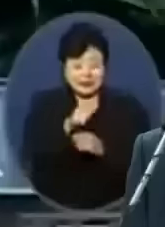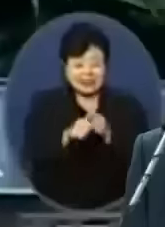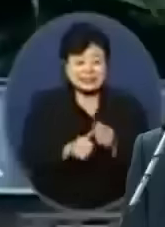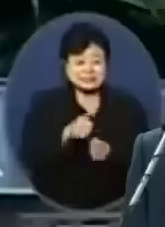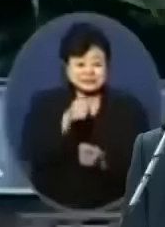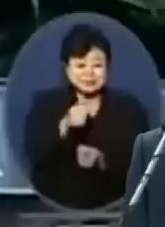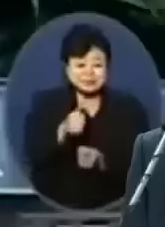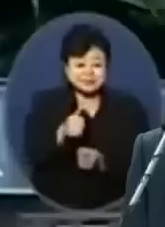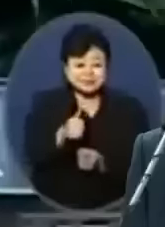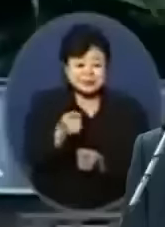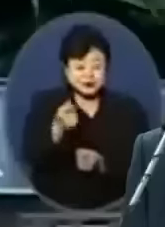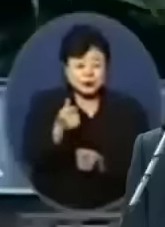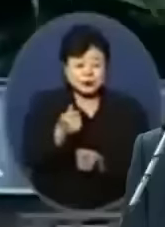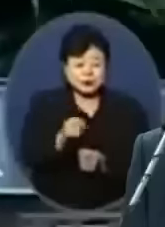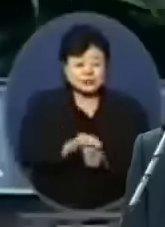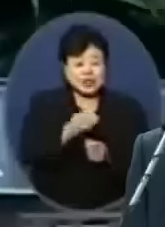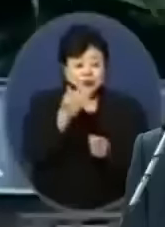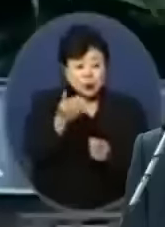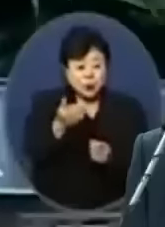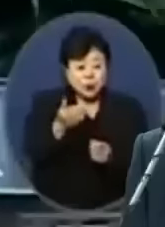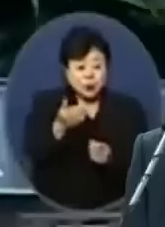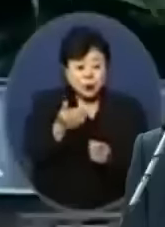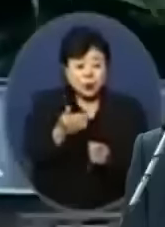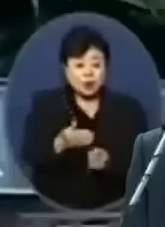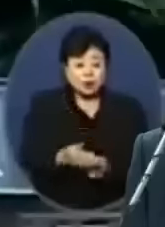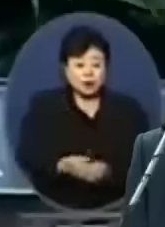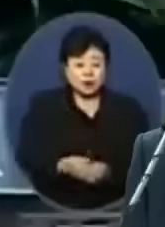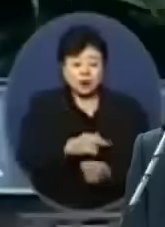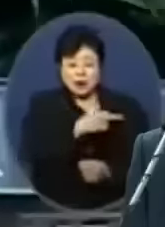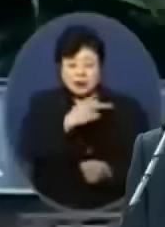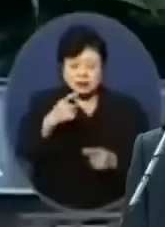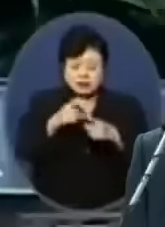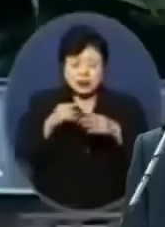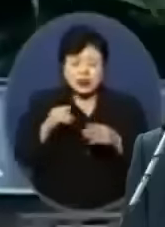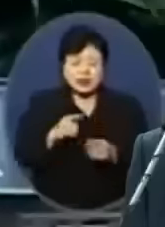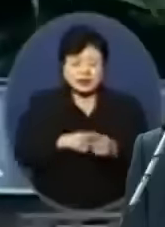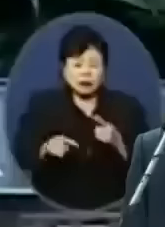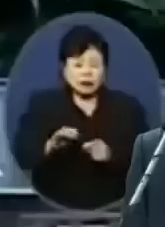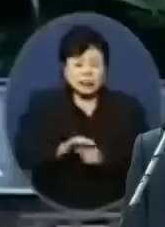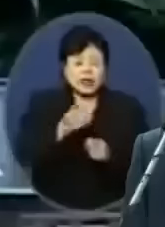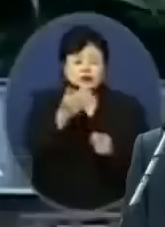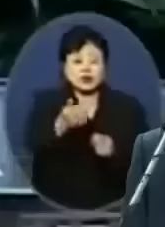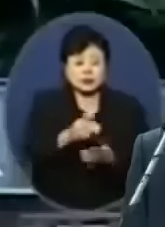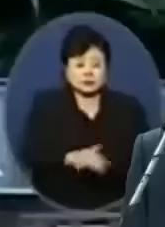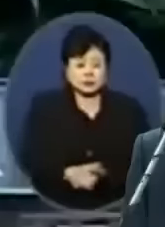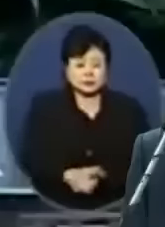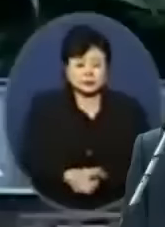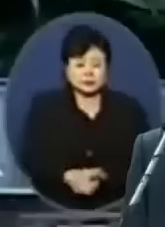하나님은 적은 교회도 사랑하지만은 적은 교회보다도 큰 교회를 더 사랑하시는 것입니다.